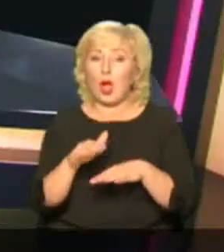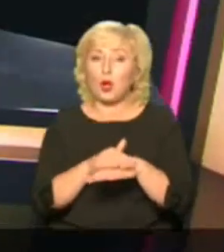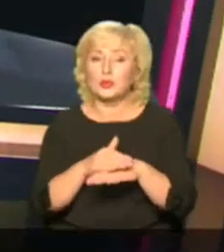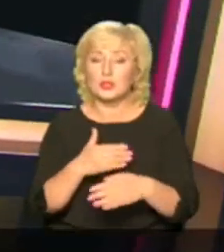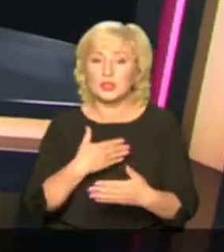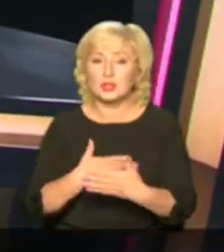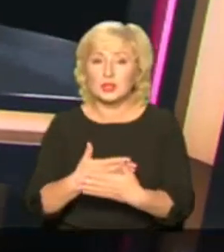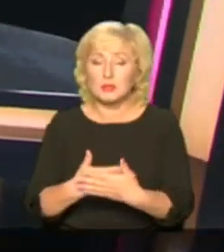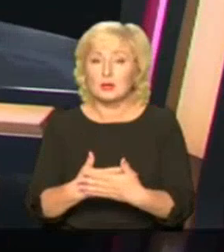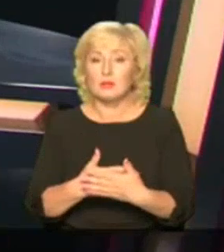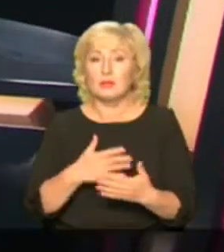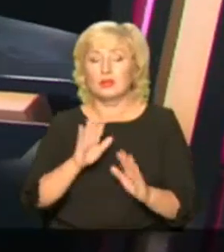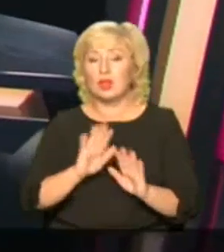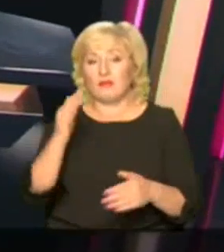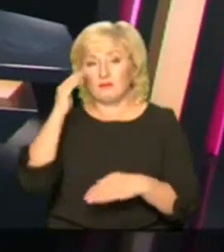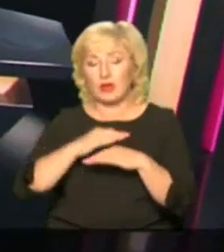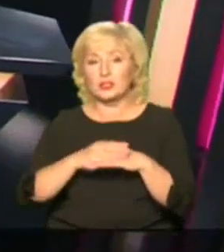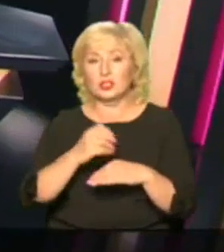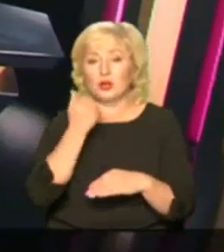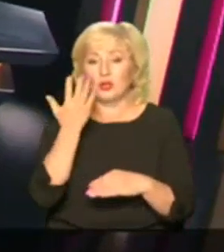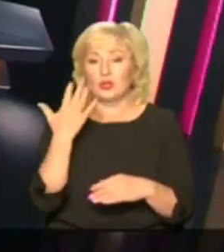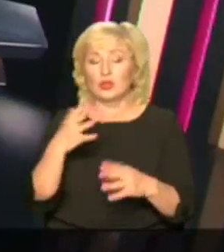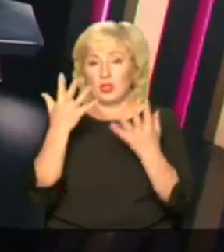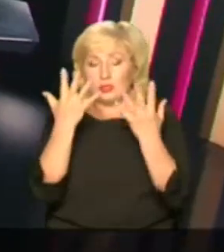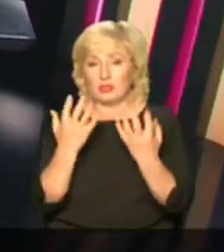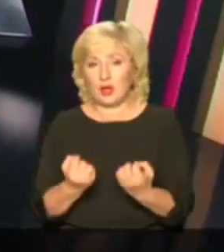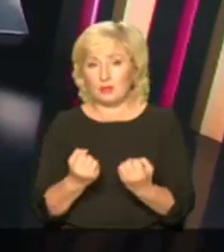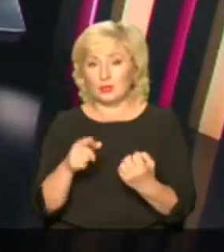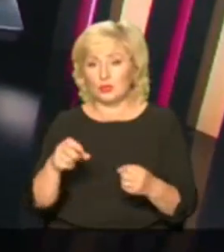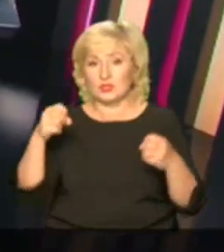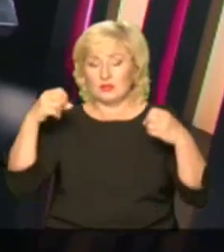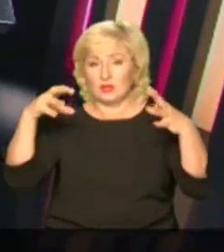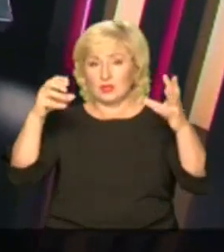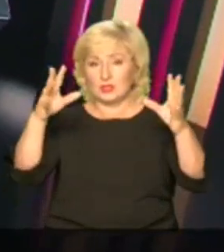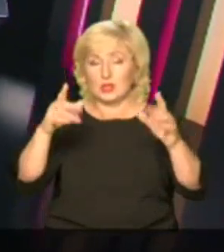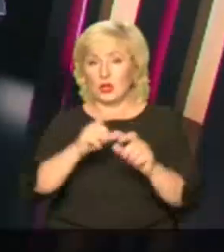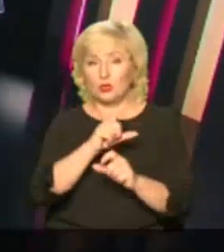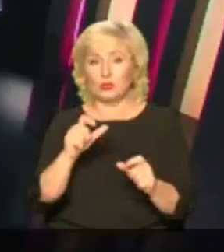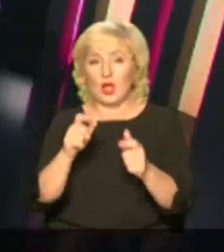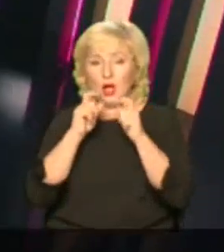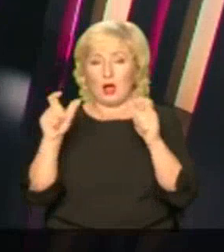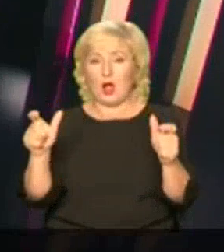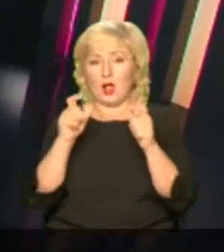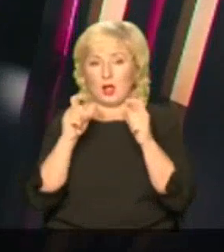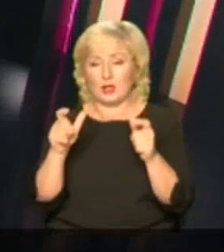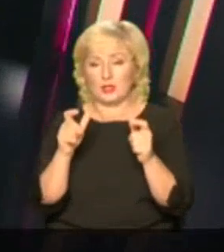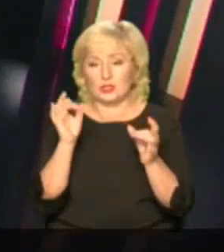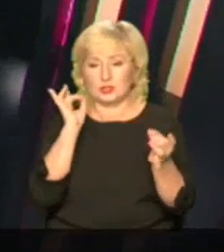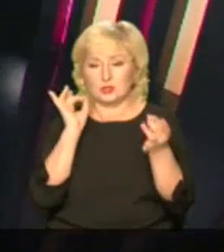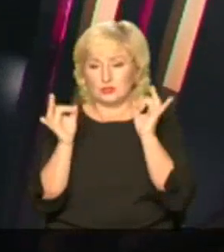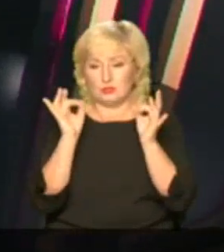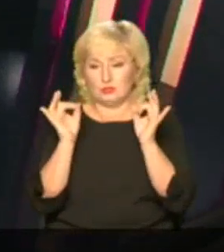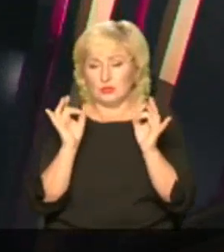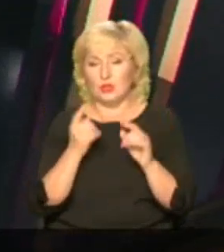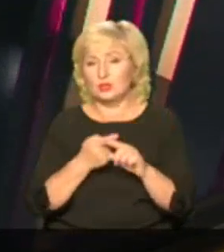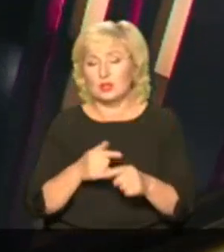не ввечері, коли вже темно, тут світяться вогні, і люди просто галасують, кричать. Це не